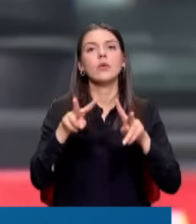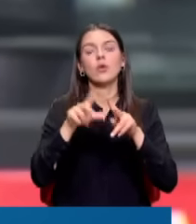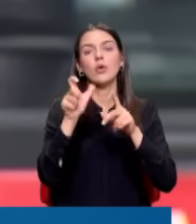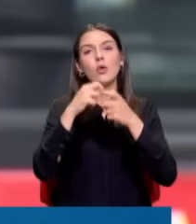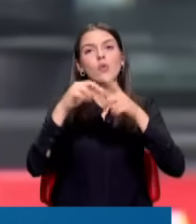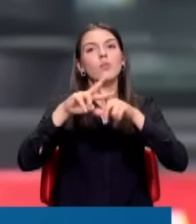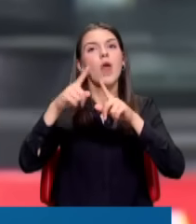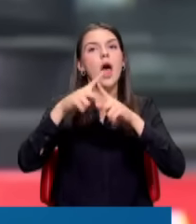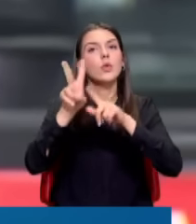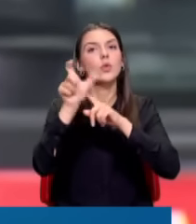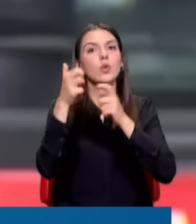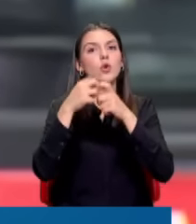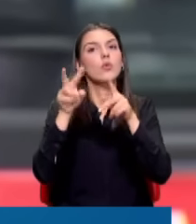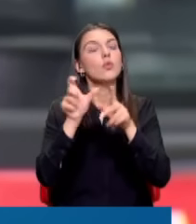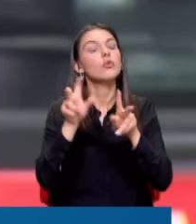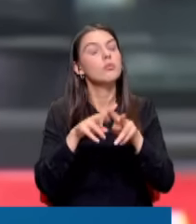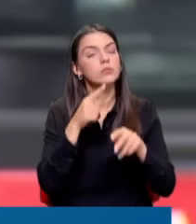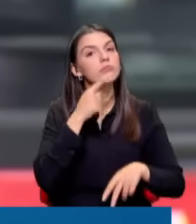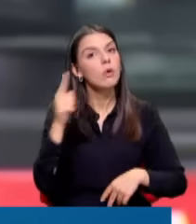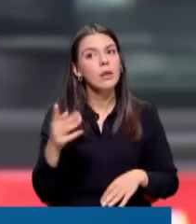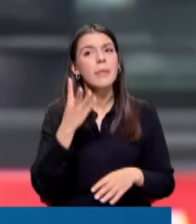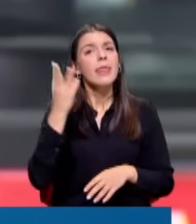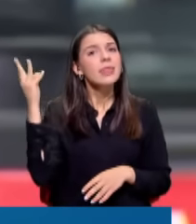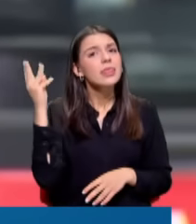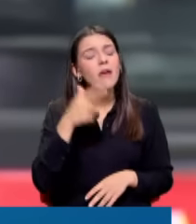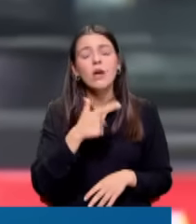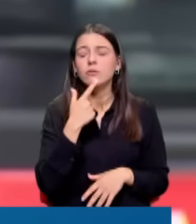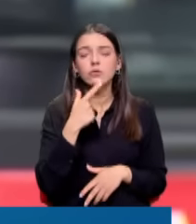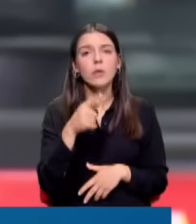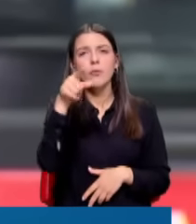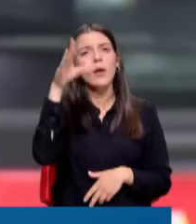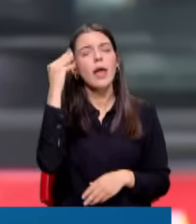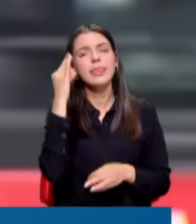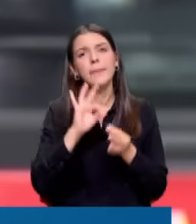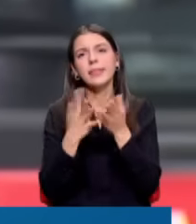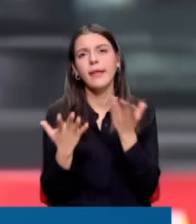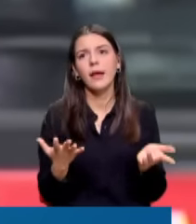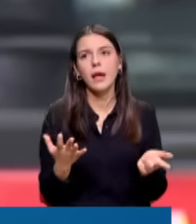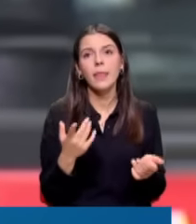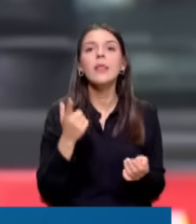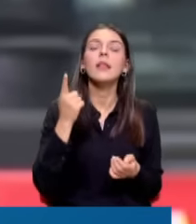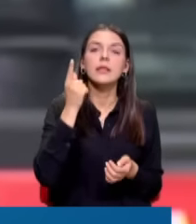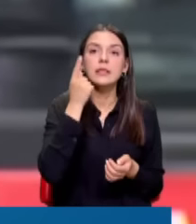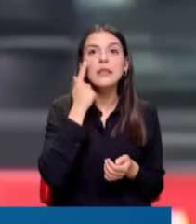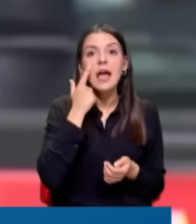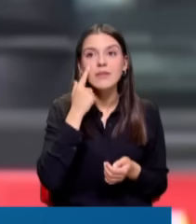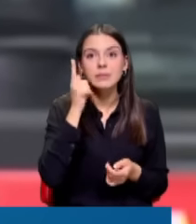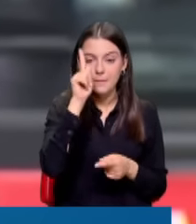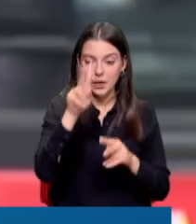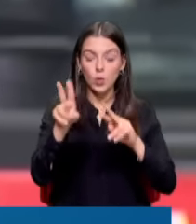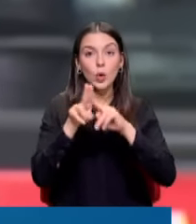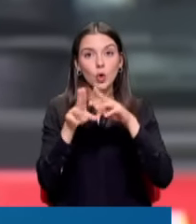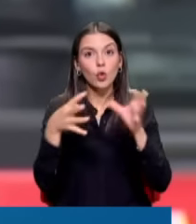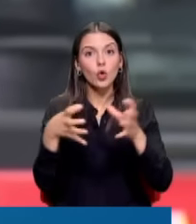bunu defalarca ilettim. Anlamı nedir? Yani devletimizin bir